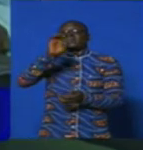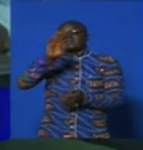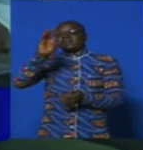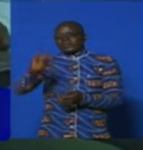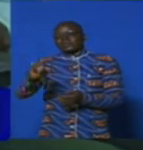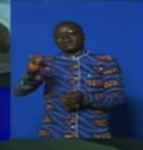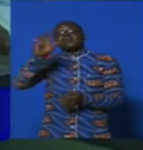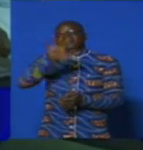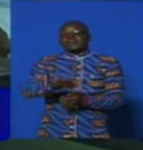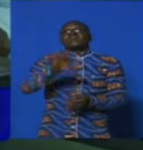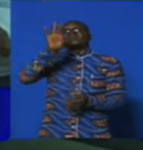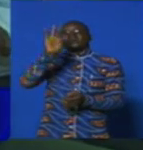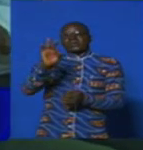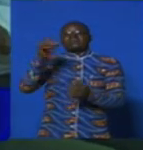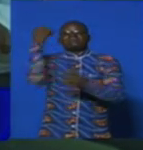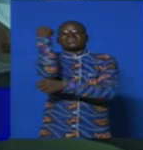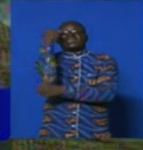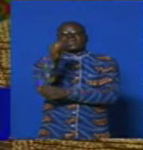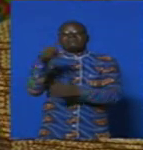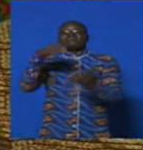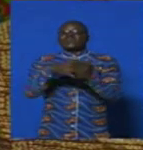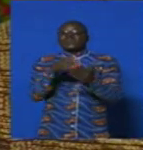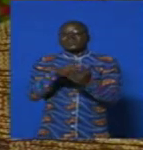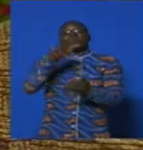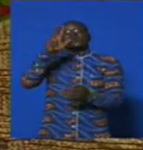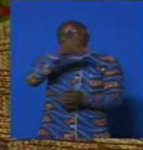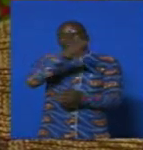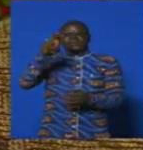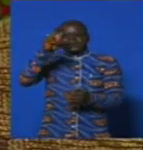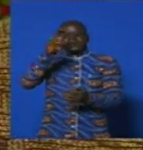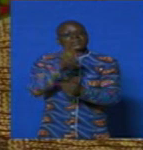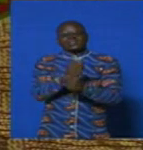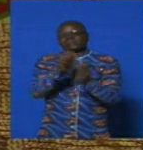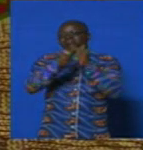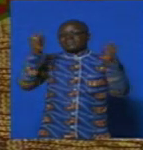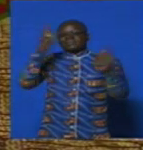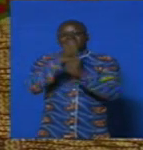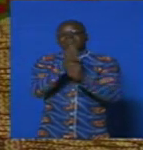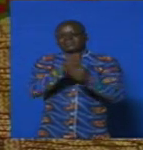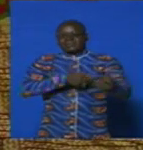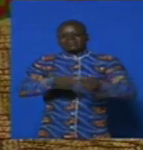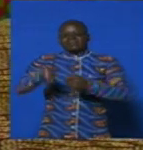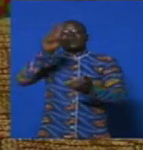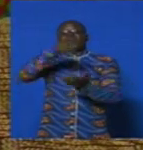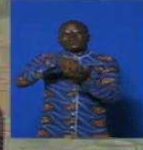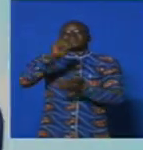grèves en 2016 contre 233 jours sans travail dans l'administration publique en 2017.